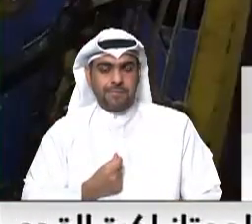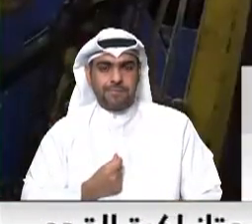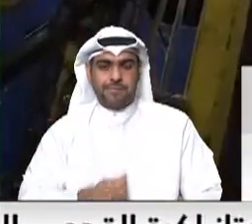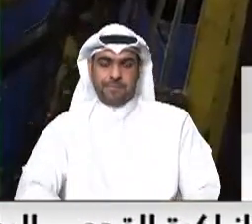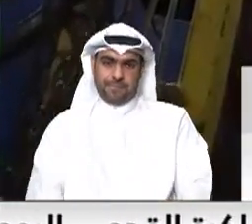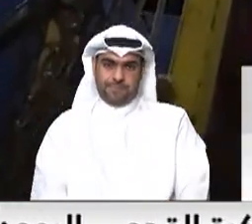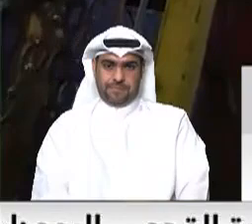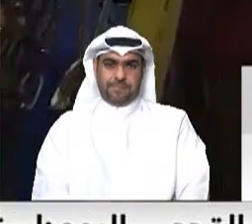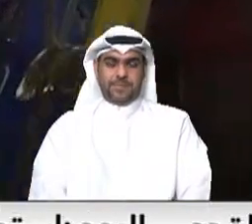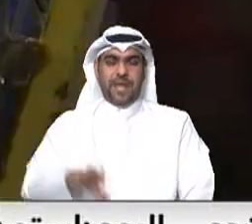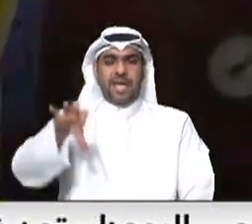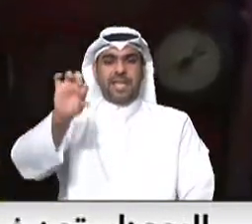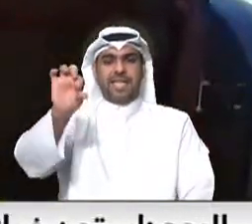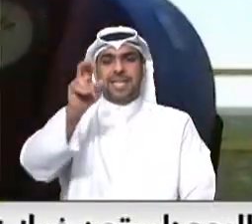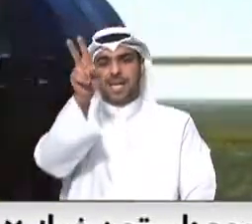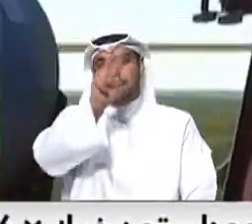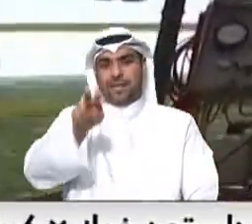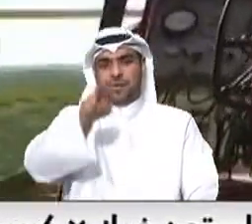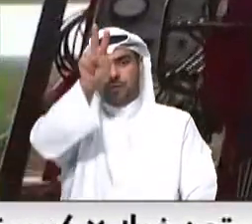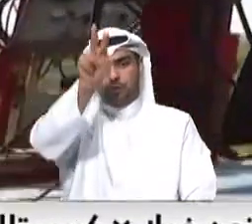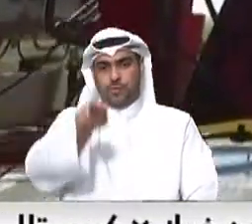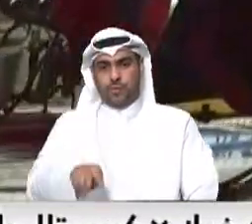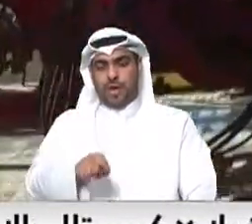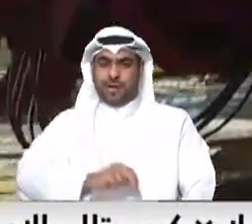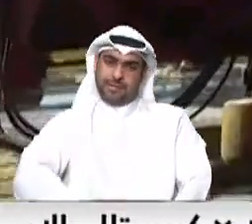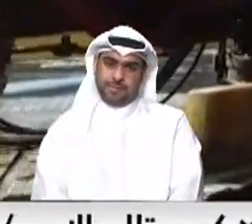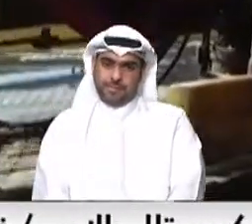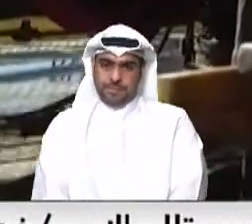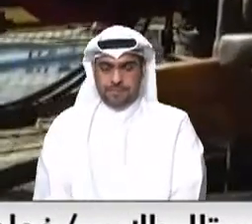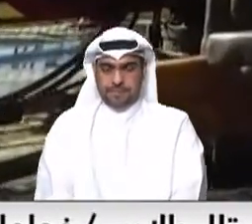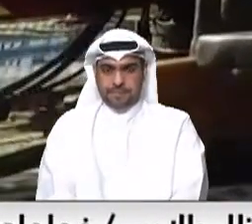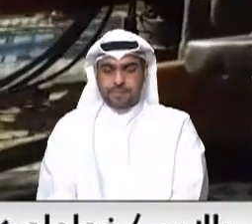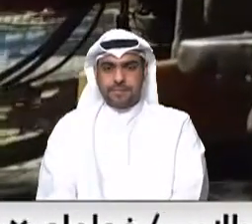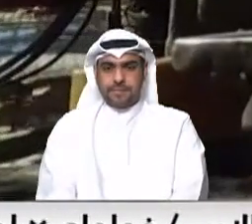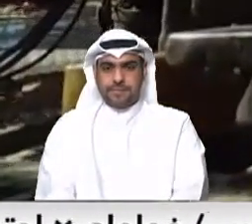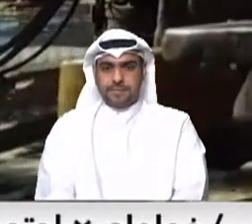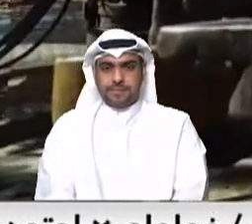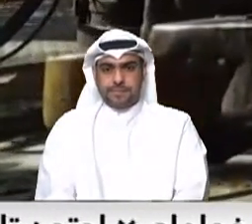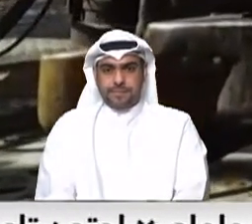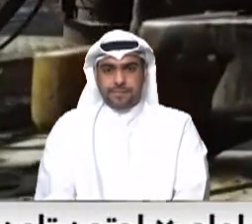لتغلق على 90 دولار و77 سنتا للبرميل الواحد.